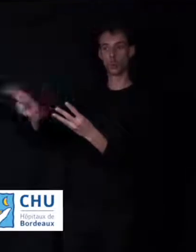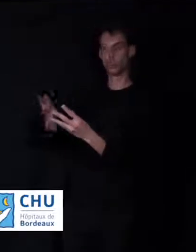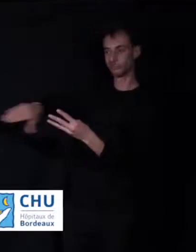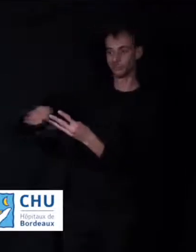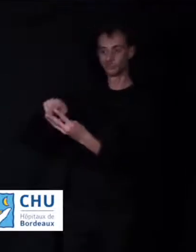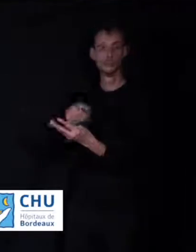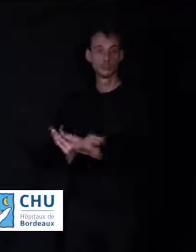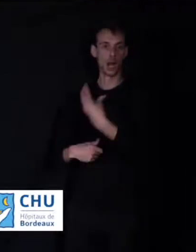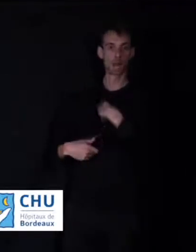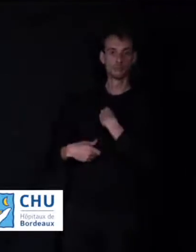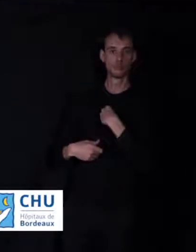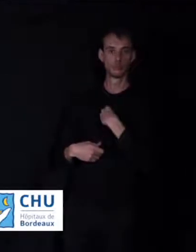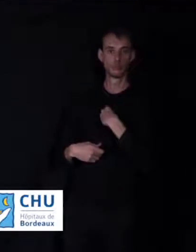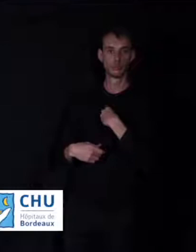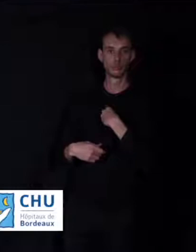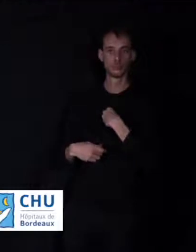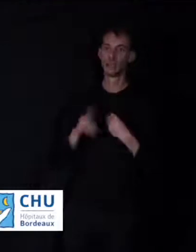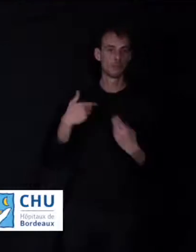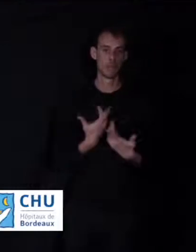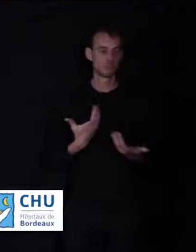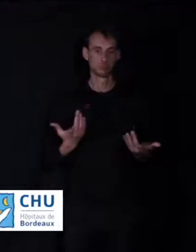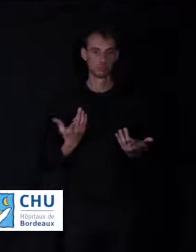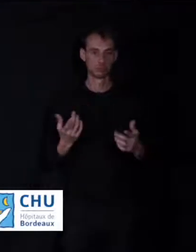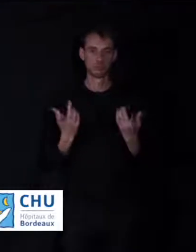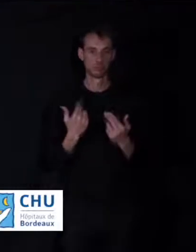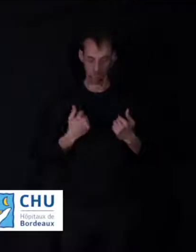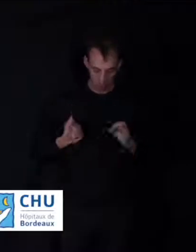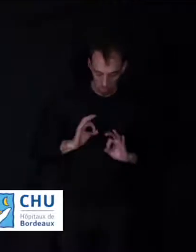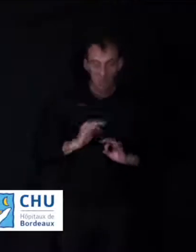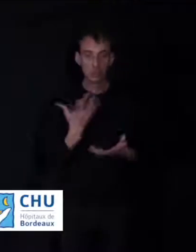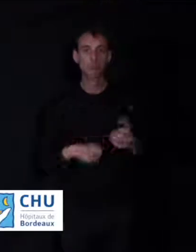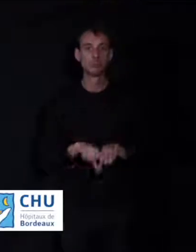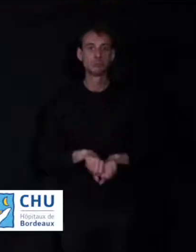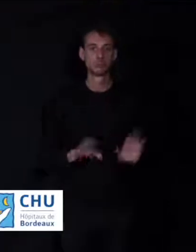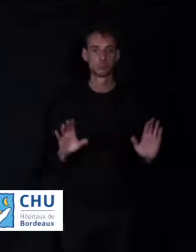va aider à booster le système immunitaire. Il est accusé de bien des maux